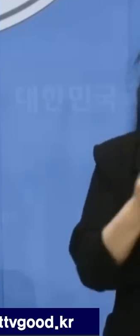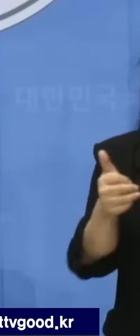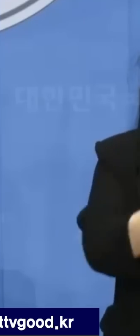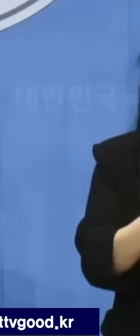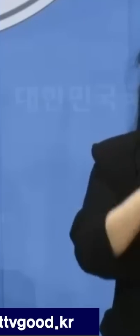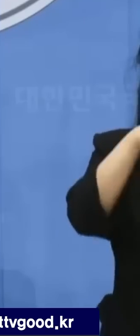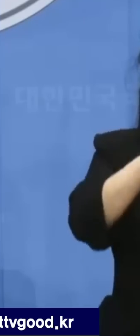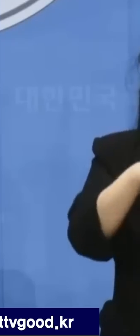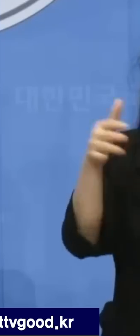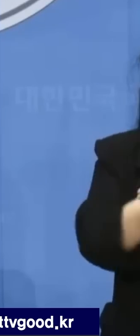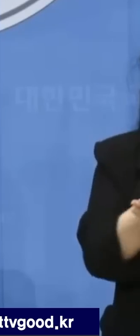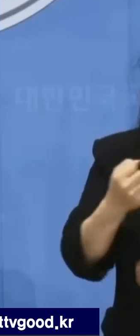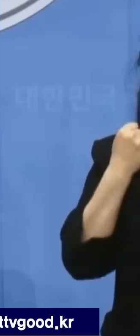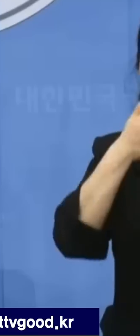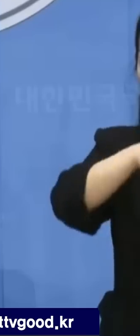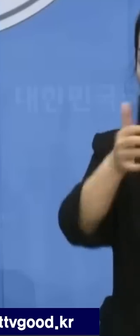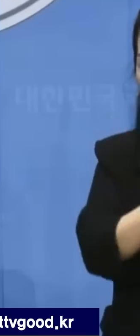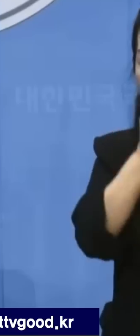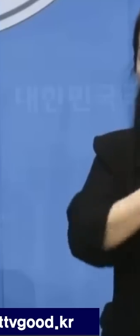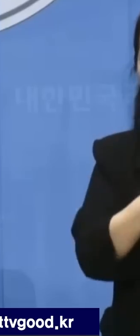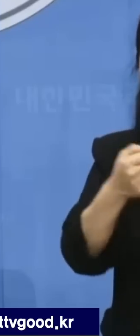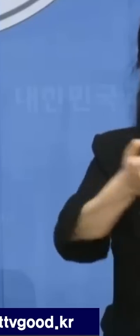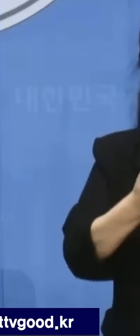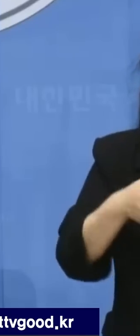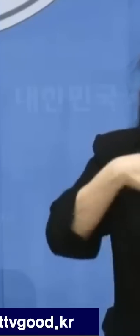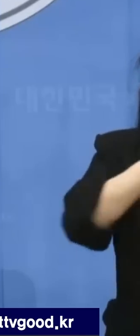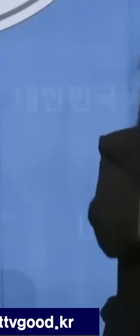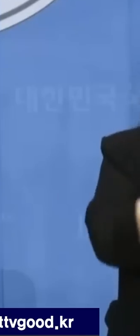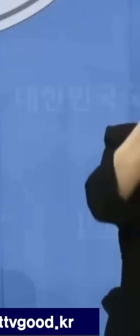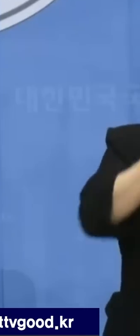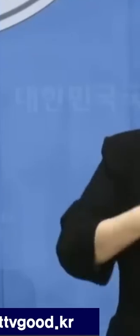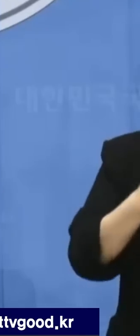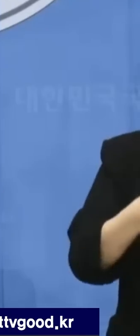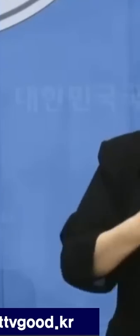민주당을 만들어 반드시 정권을 탈환하겠습니다.